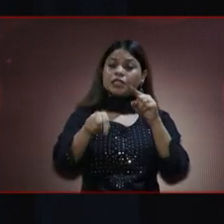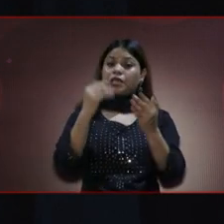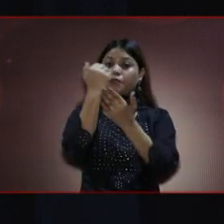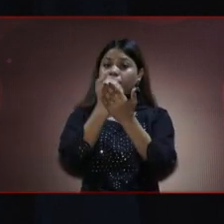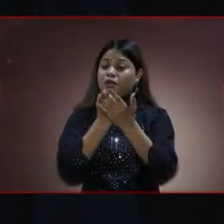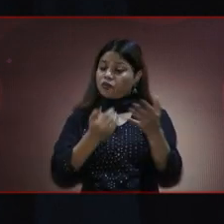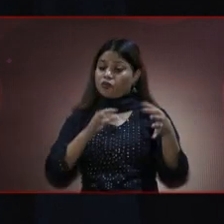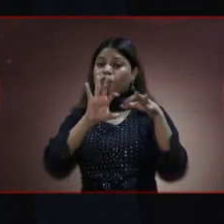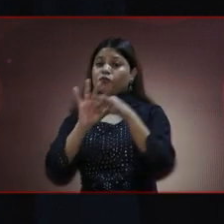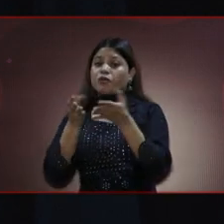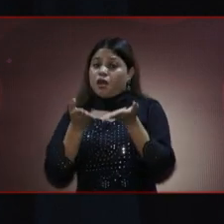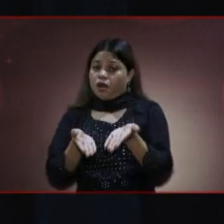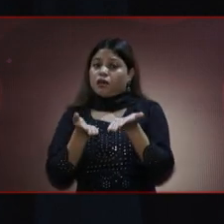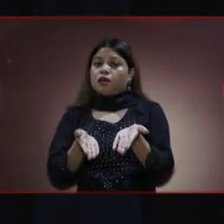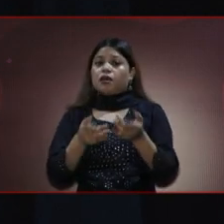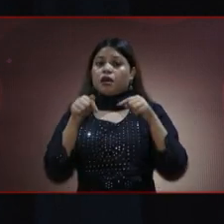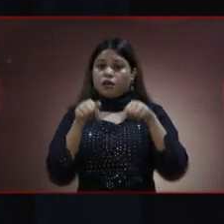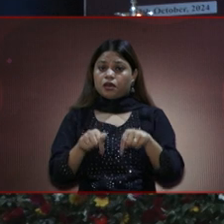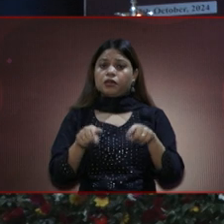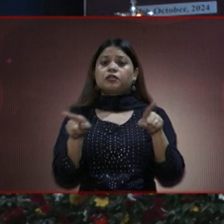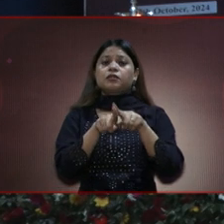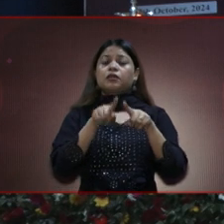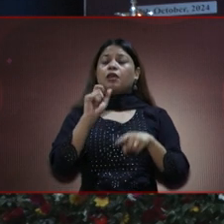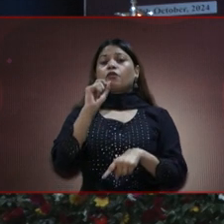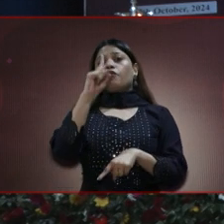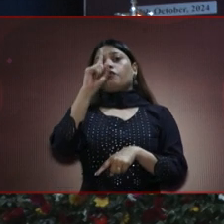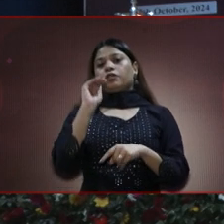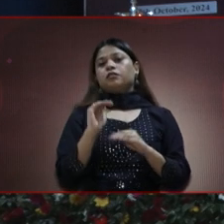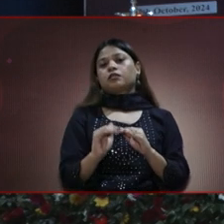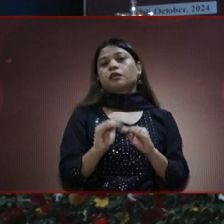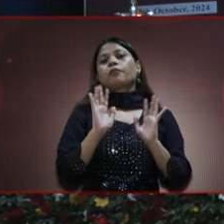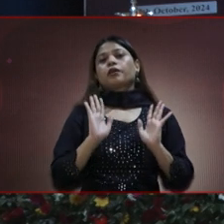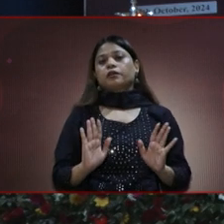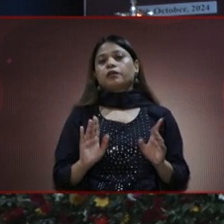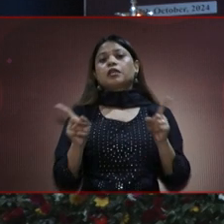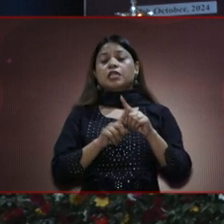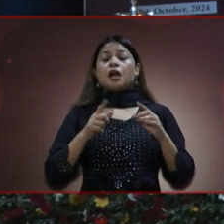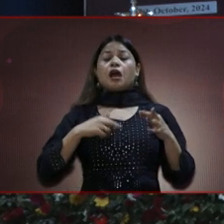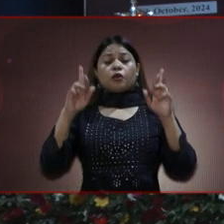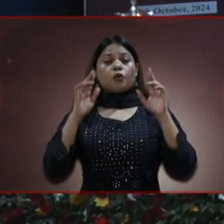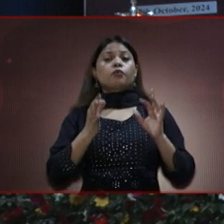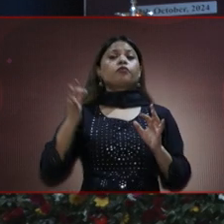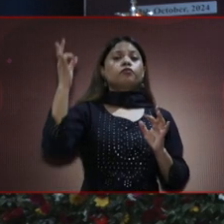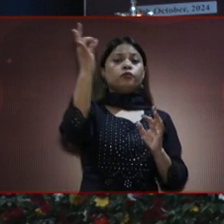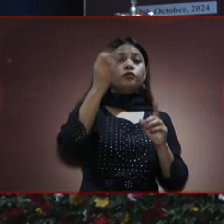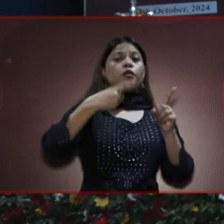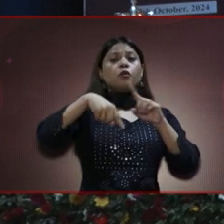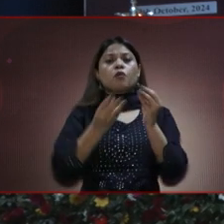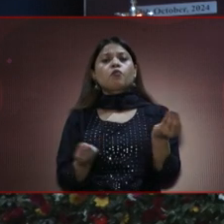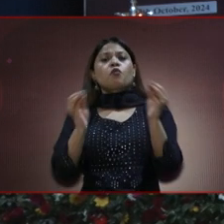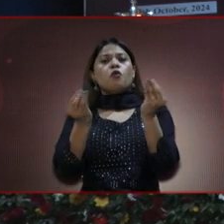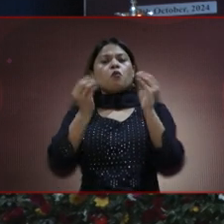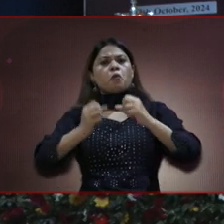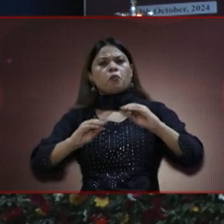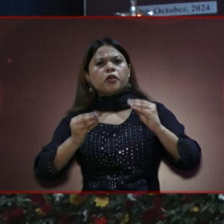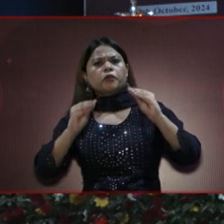कार्रवाई प्रारंभ की गई है अमेज़न के माध्यम से ये उसकी पहली कड़ी है और मैं समझता हूँ आने वाले दिनों में इसमें और सुधार